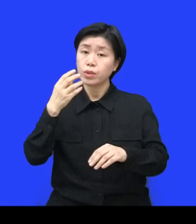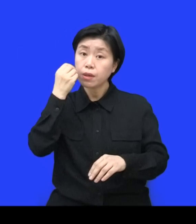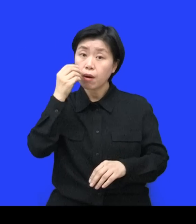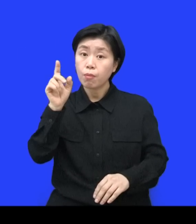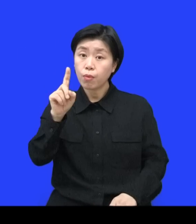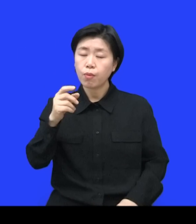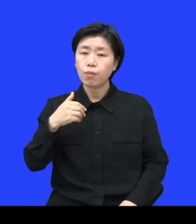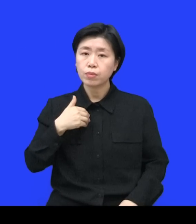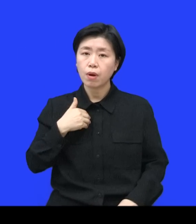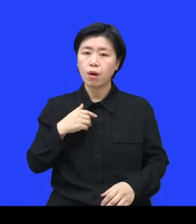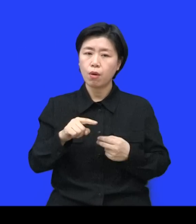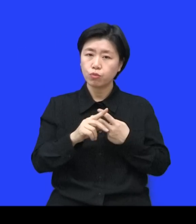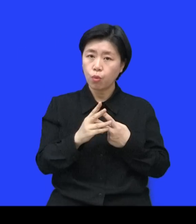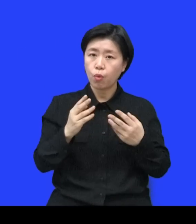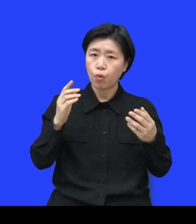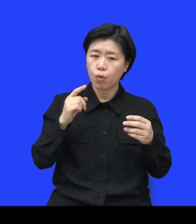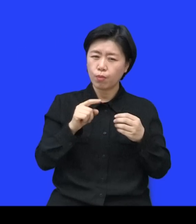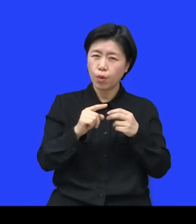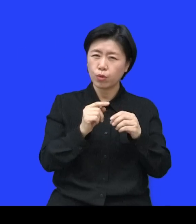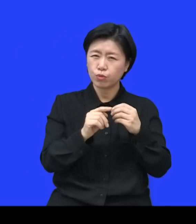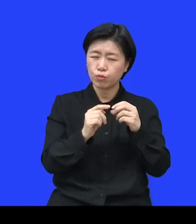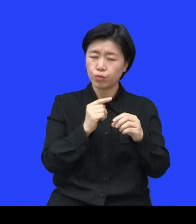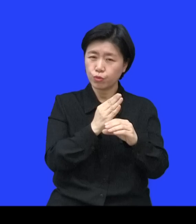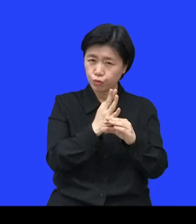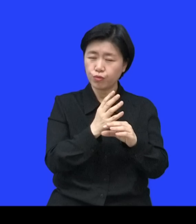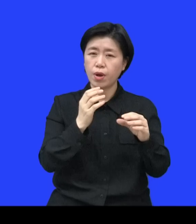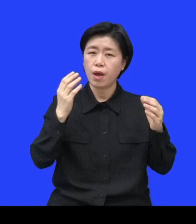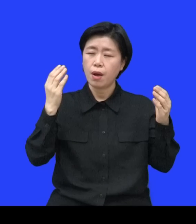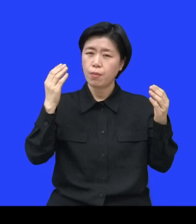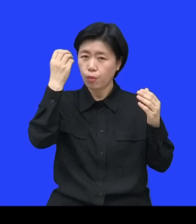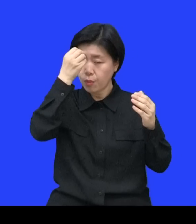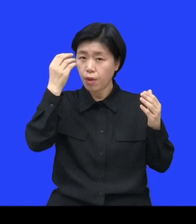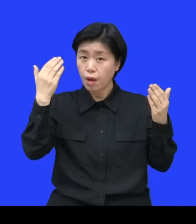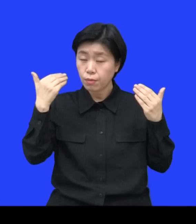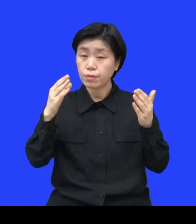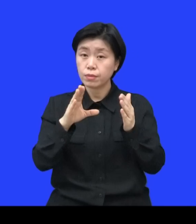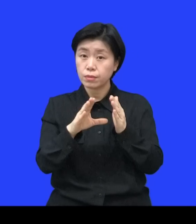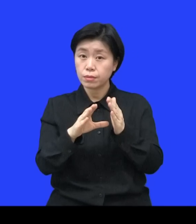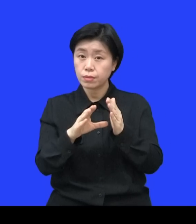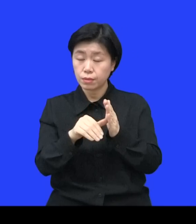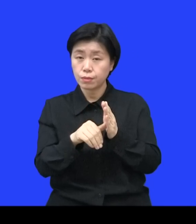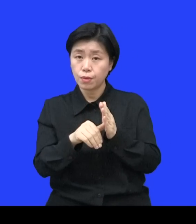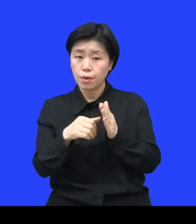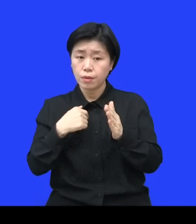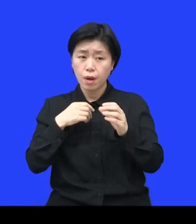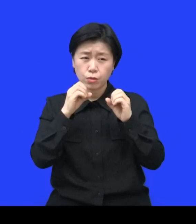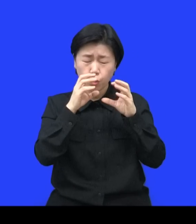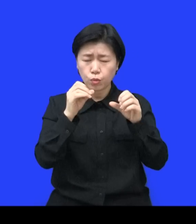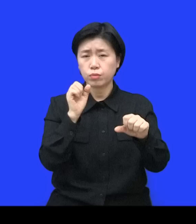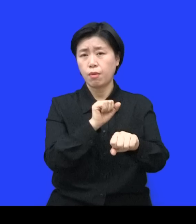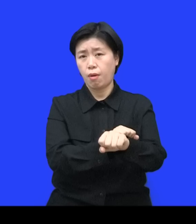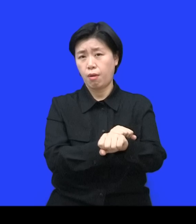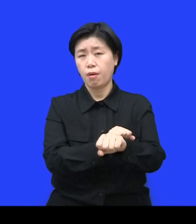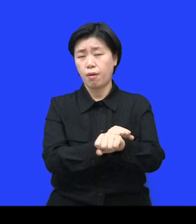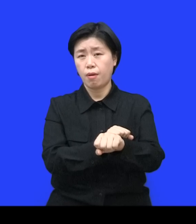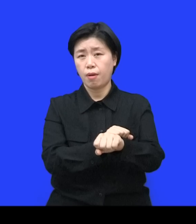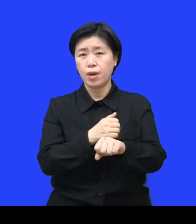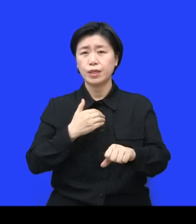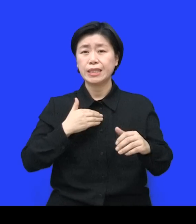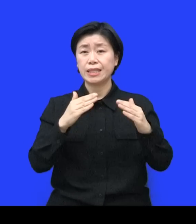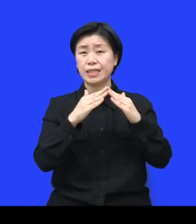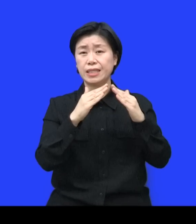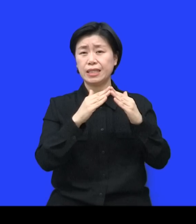뭐 초등학교 중학교 때도 아빠 그 가난해가지고 페인트 다 벗겨진 차 소나타 끌고 다니고 교회를 가는데